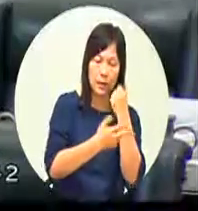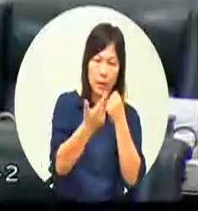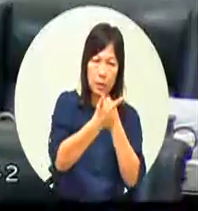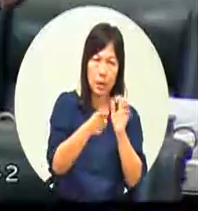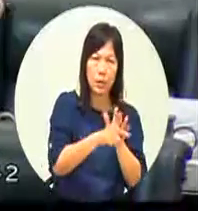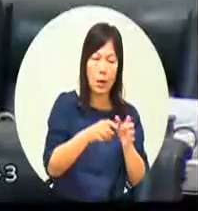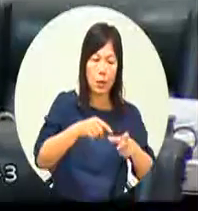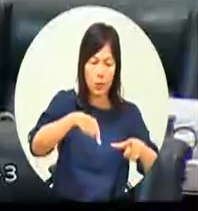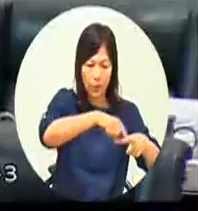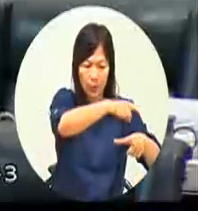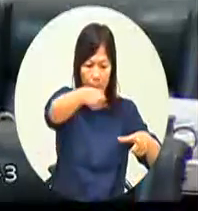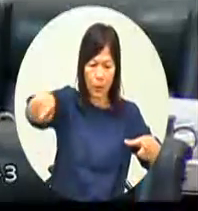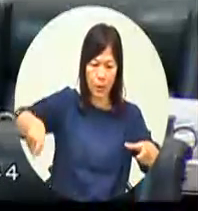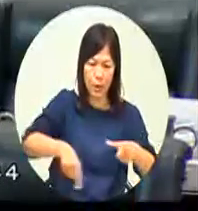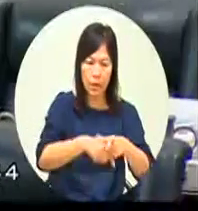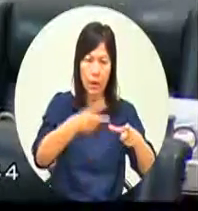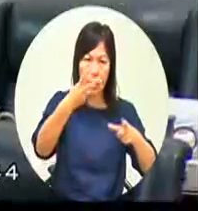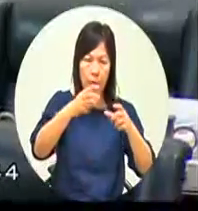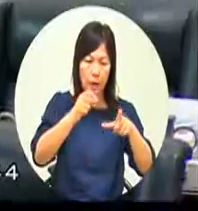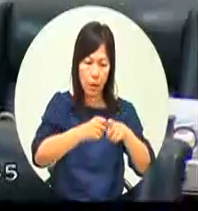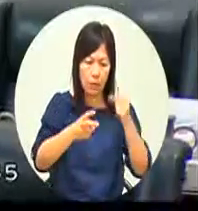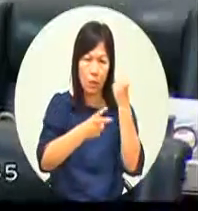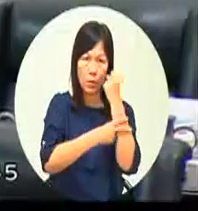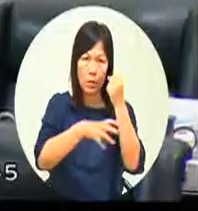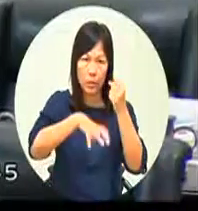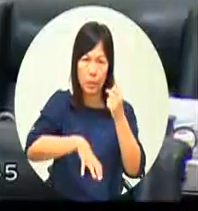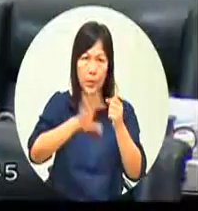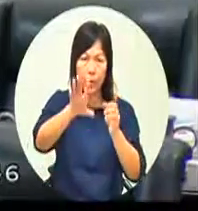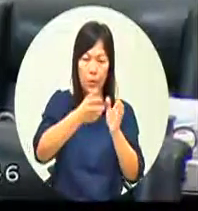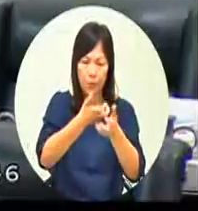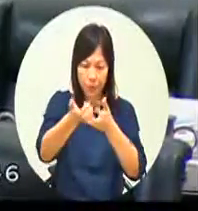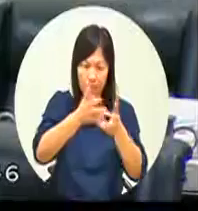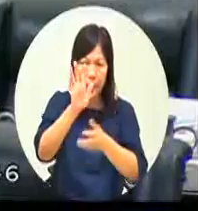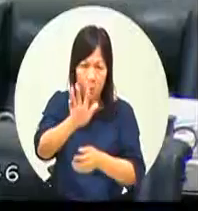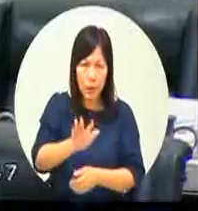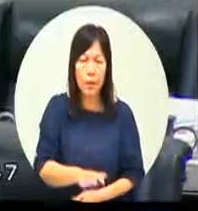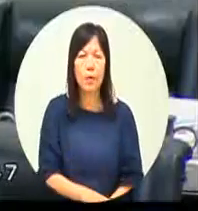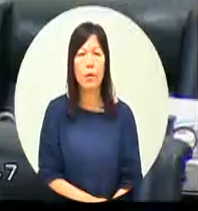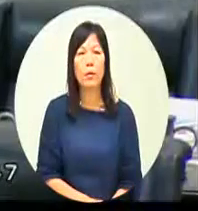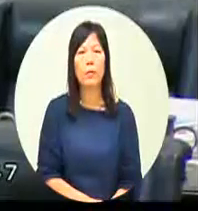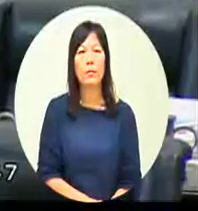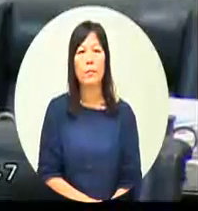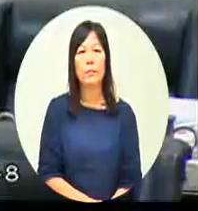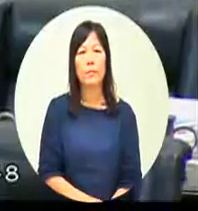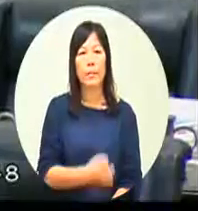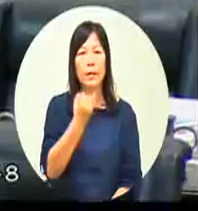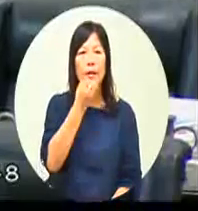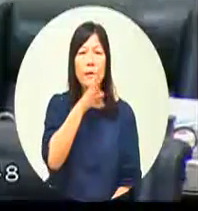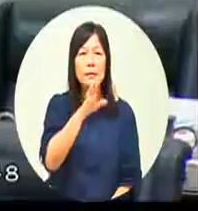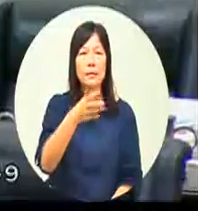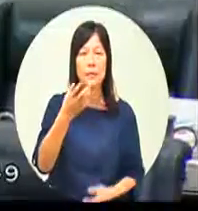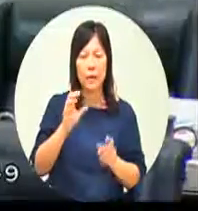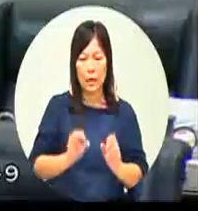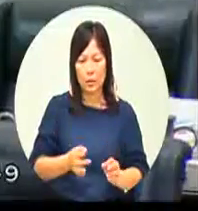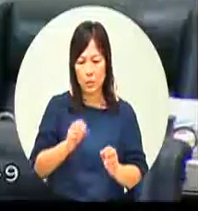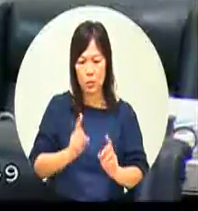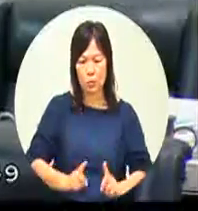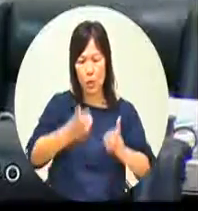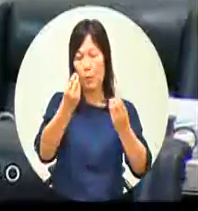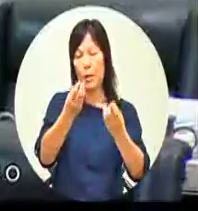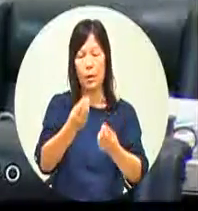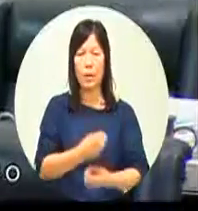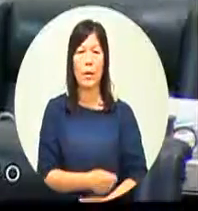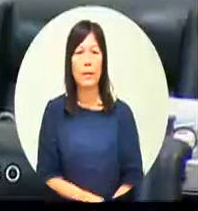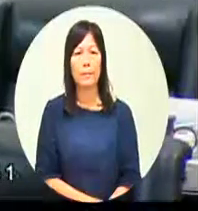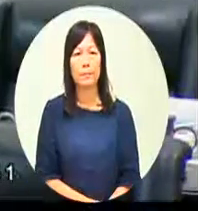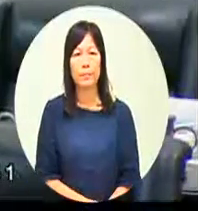方圆2公里内哦，他们有分配到，但是原则上他们就是没有比例原则就没有提高啊，所以